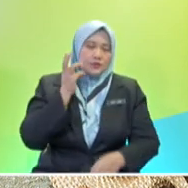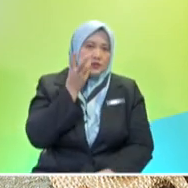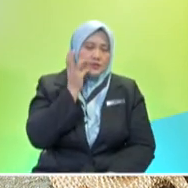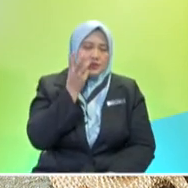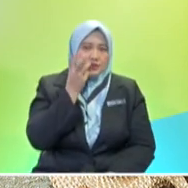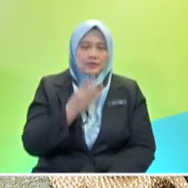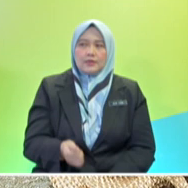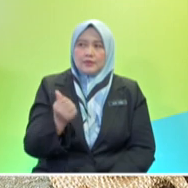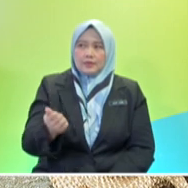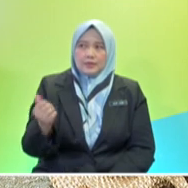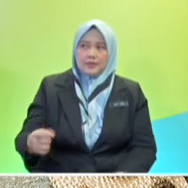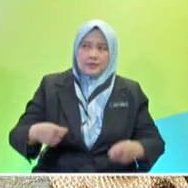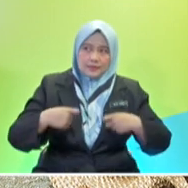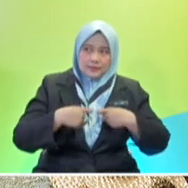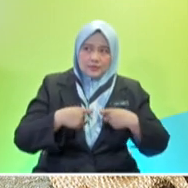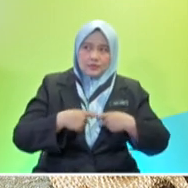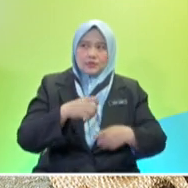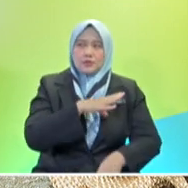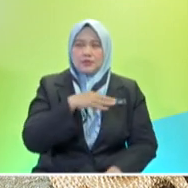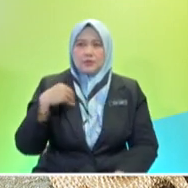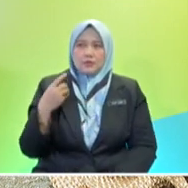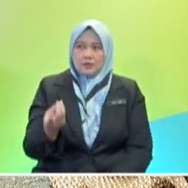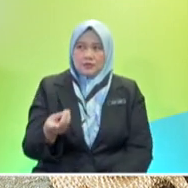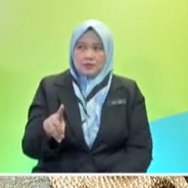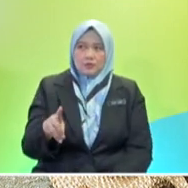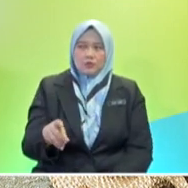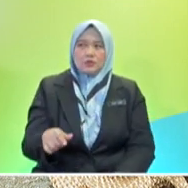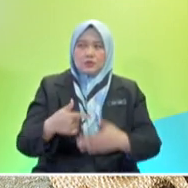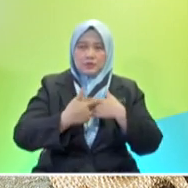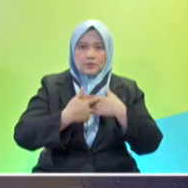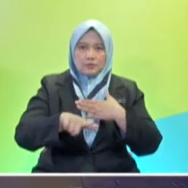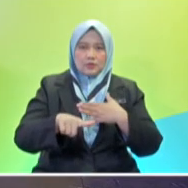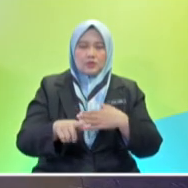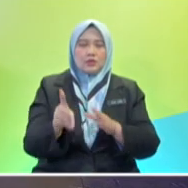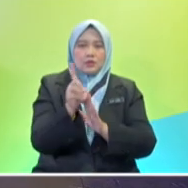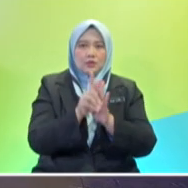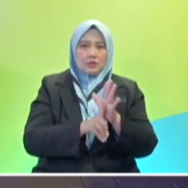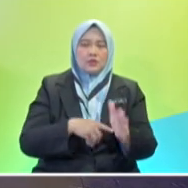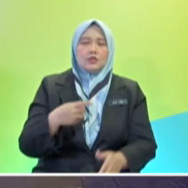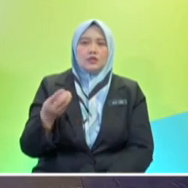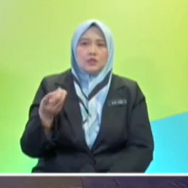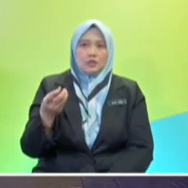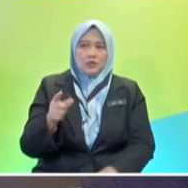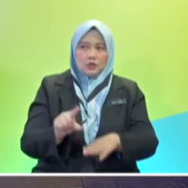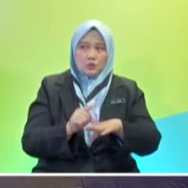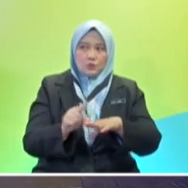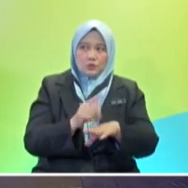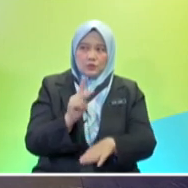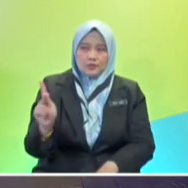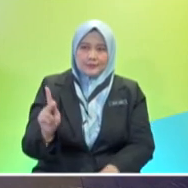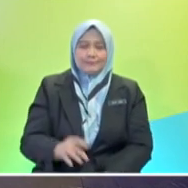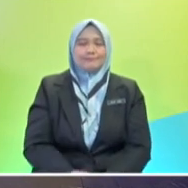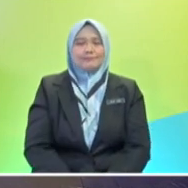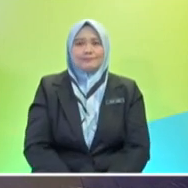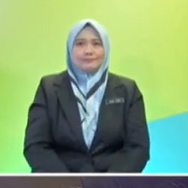dan penunuh dapur selepas digunakan. Wah, tahniah. Bacaannya tepat. Ada intonasi.